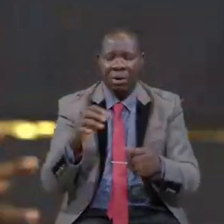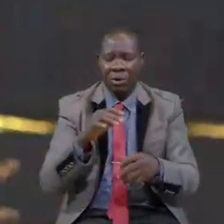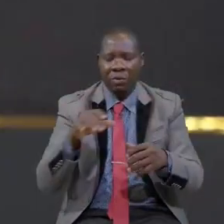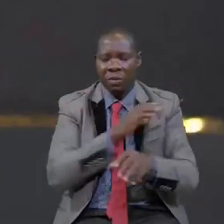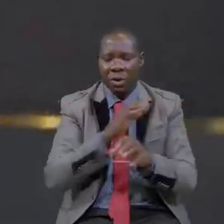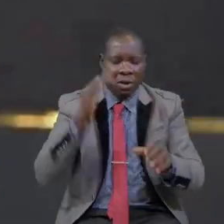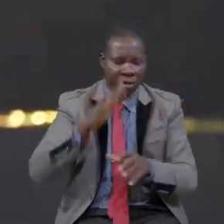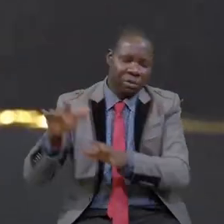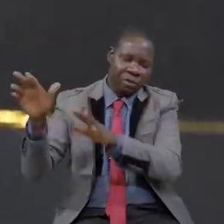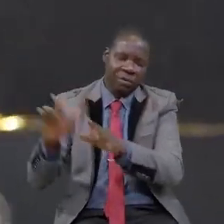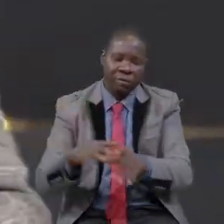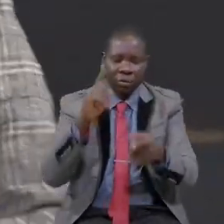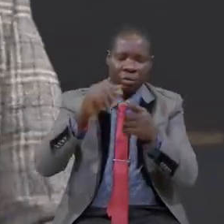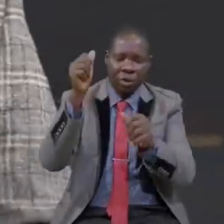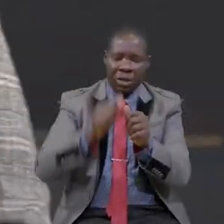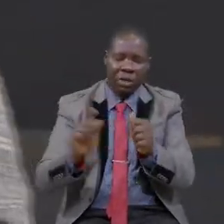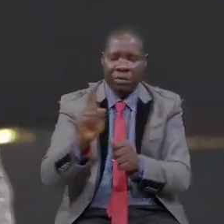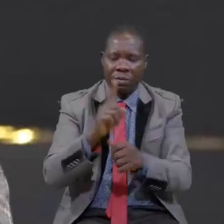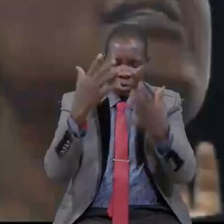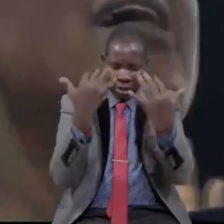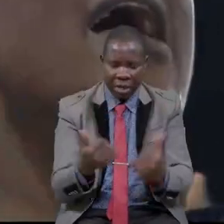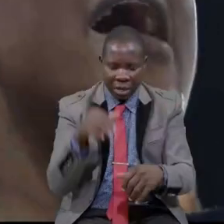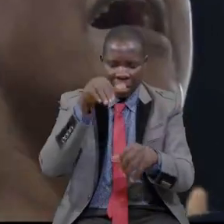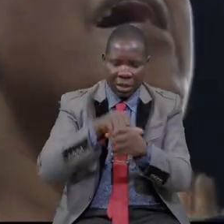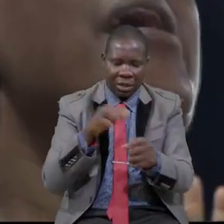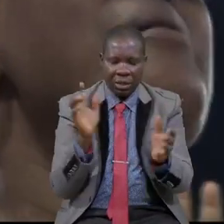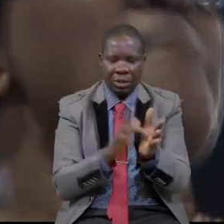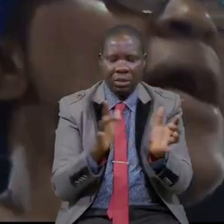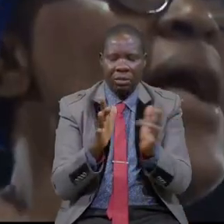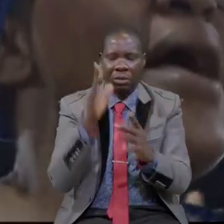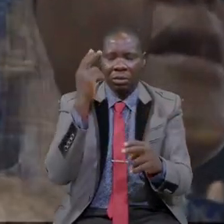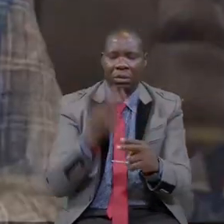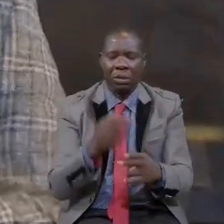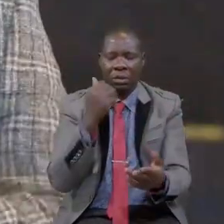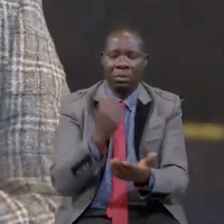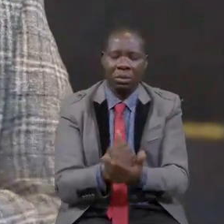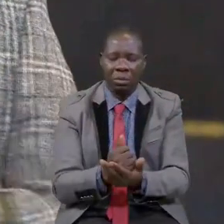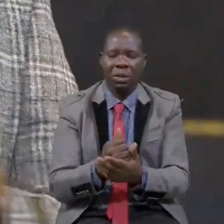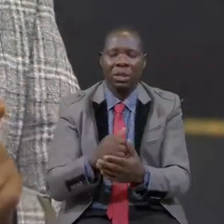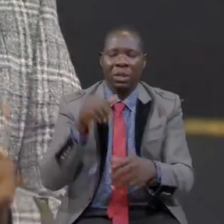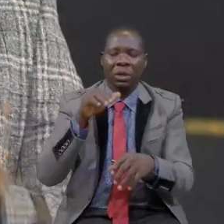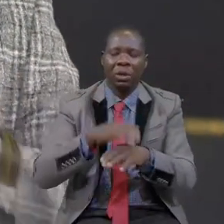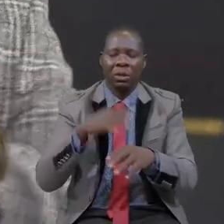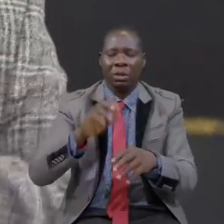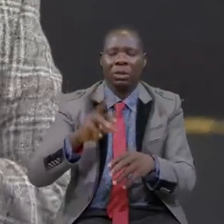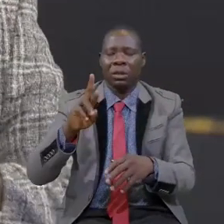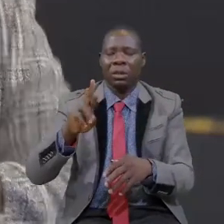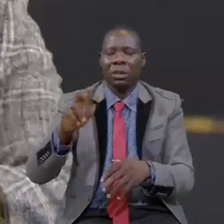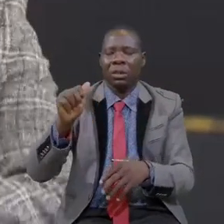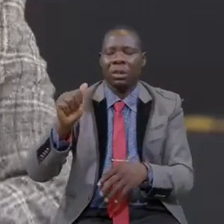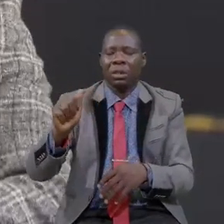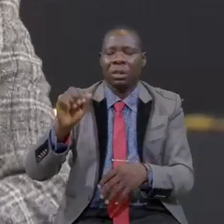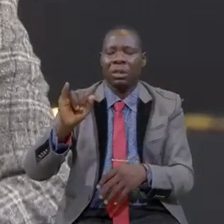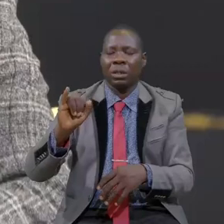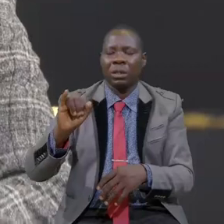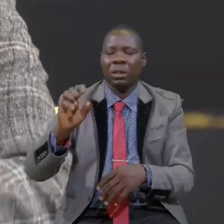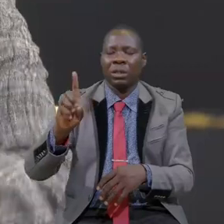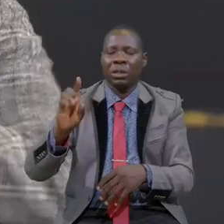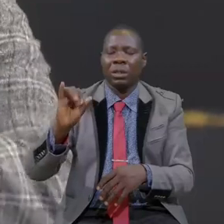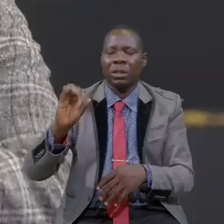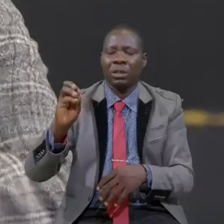dans chaque vie, maintenant même au nom de Jésus. À la radio, à la télévision, vous qui